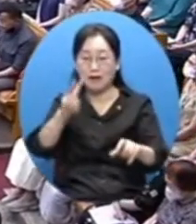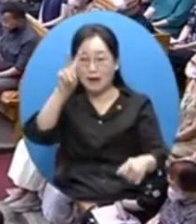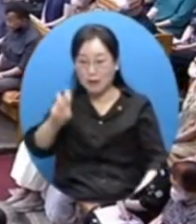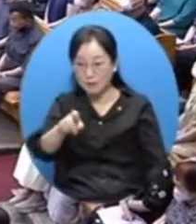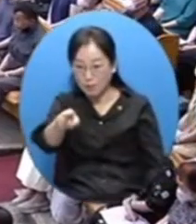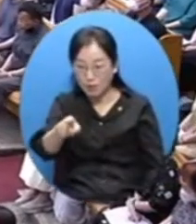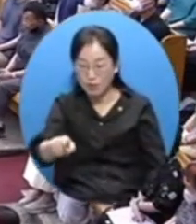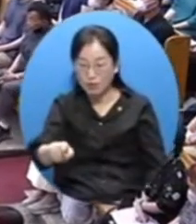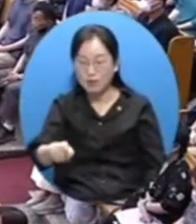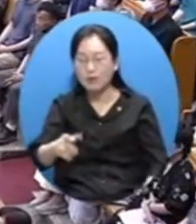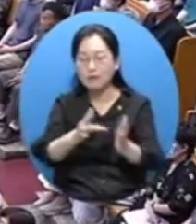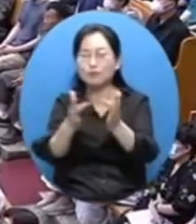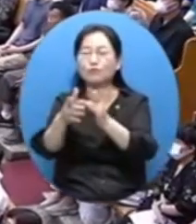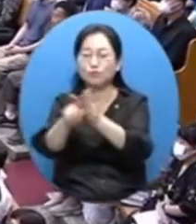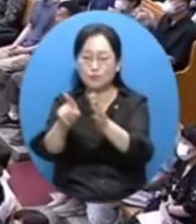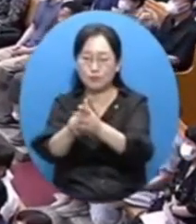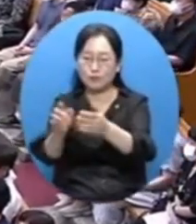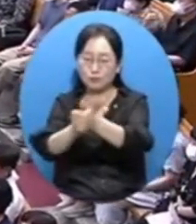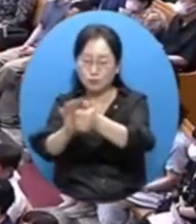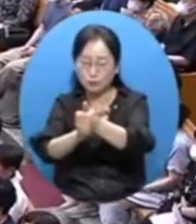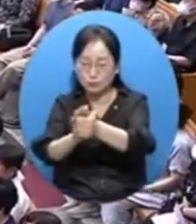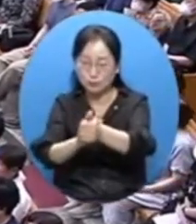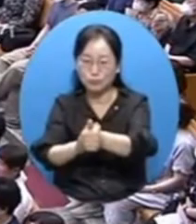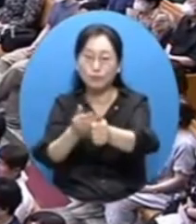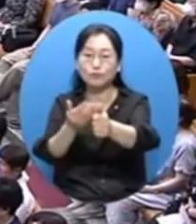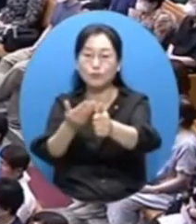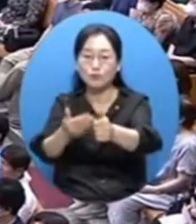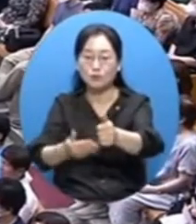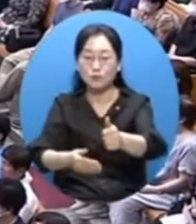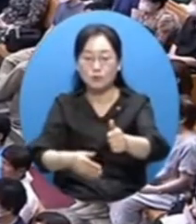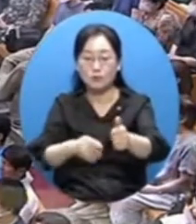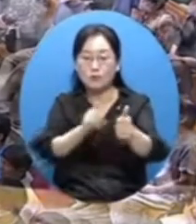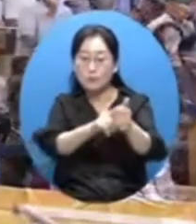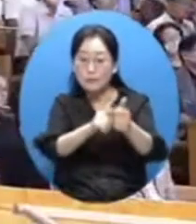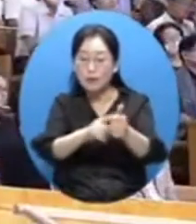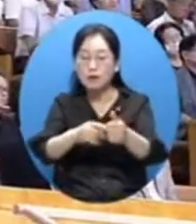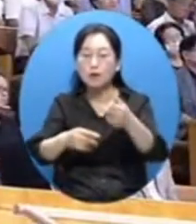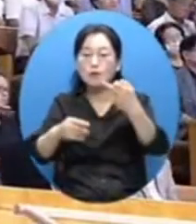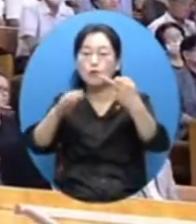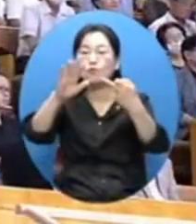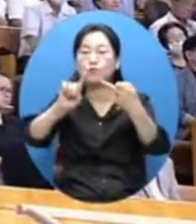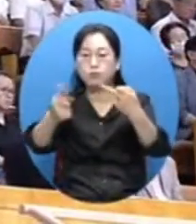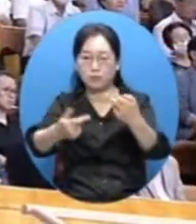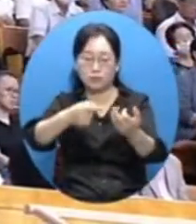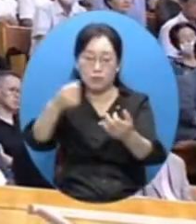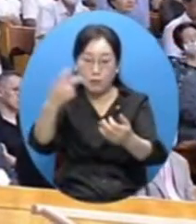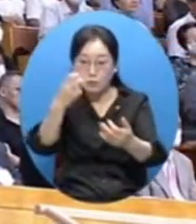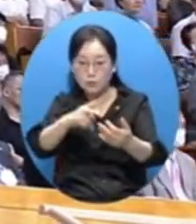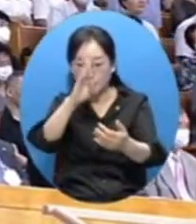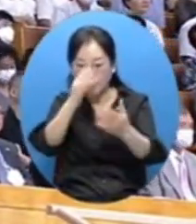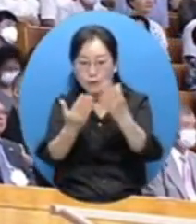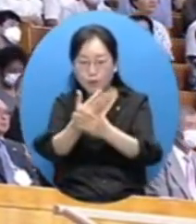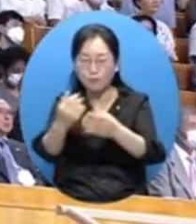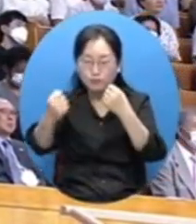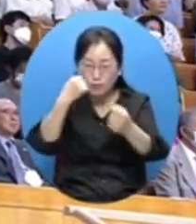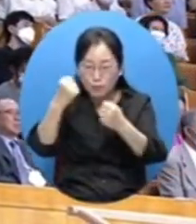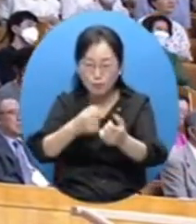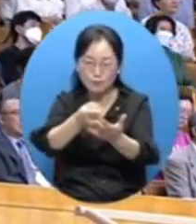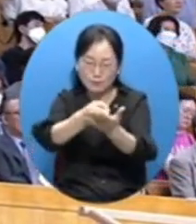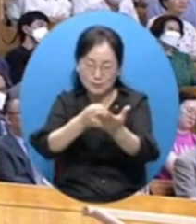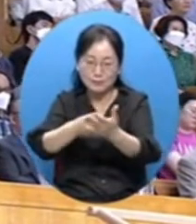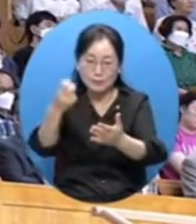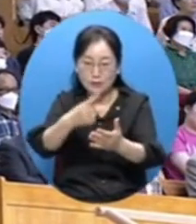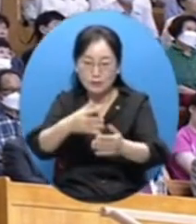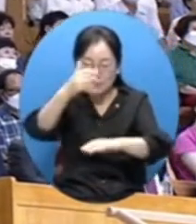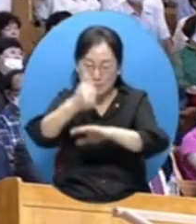전하고 그들을 치료하는 가운데 12번을 재발했는데, 12번을 재발하면서도 마지막 선까지 암 환자를